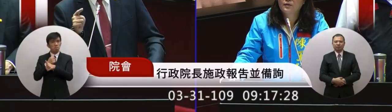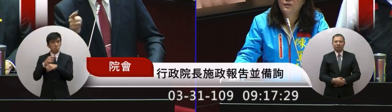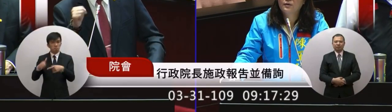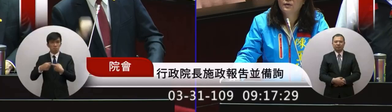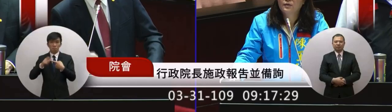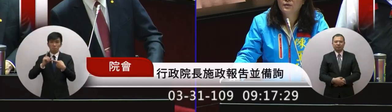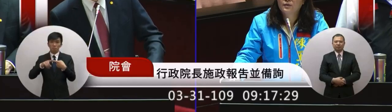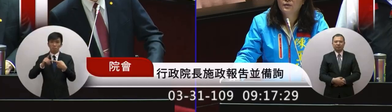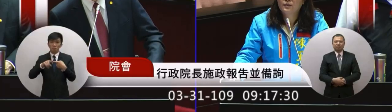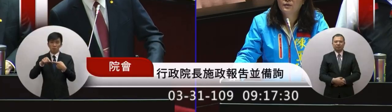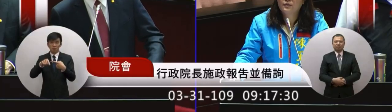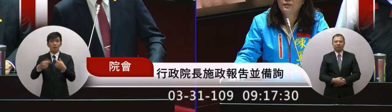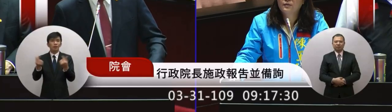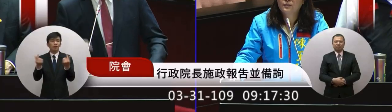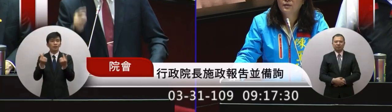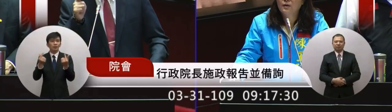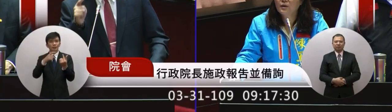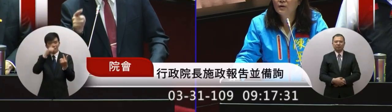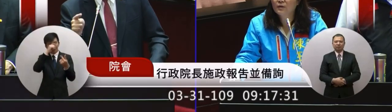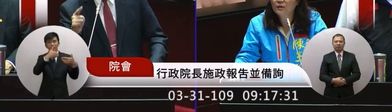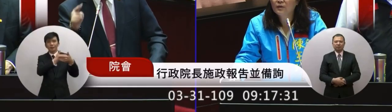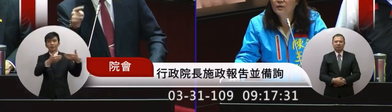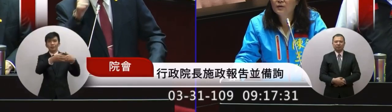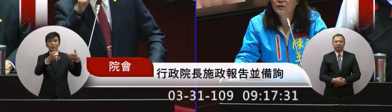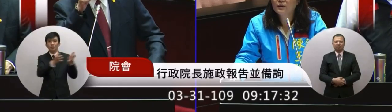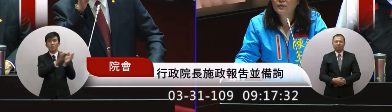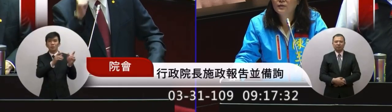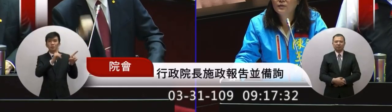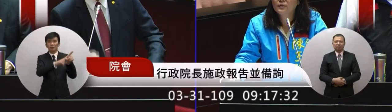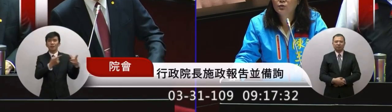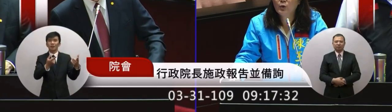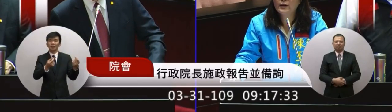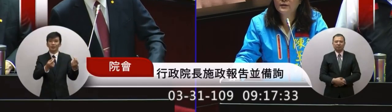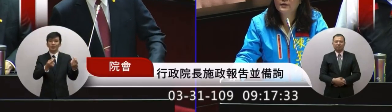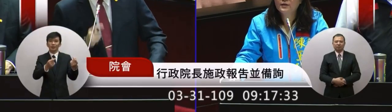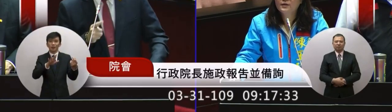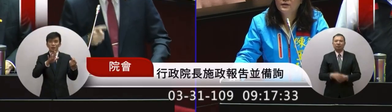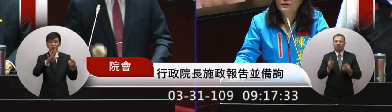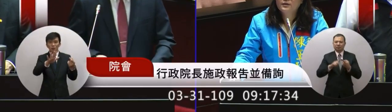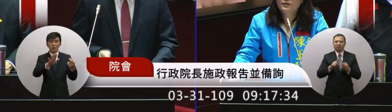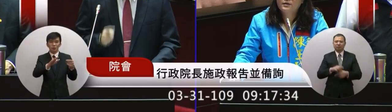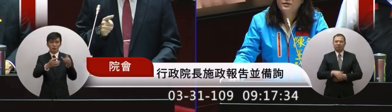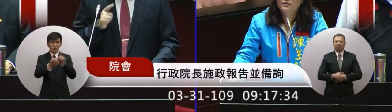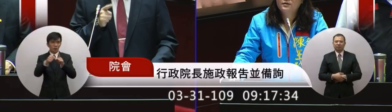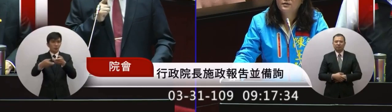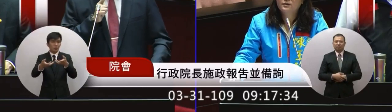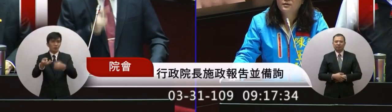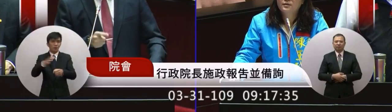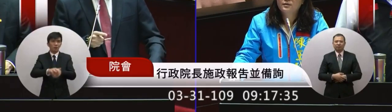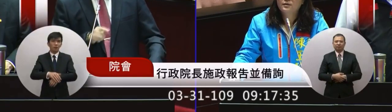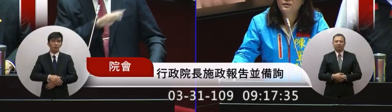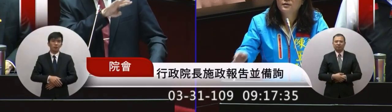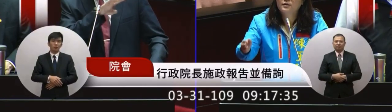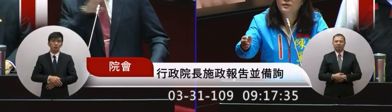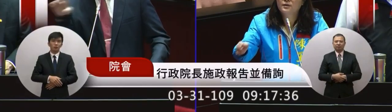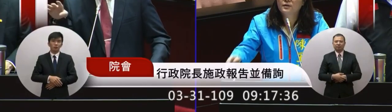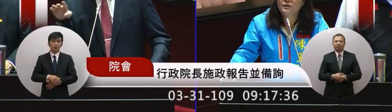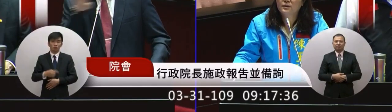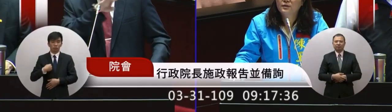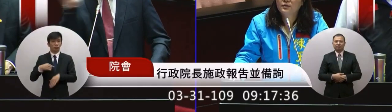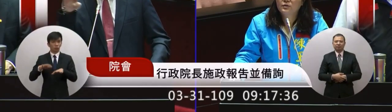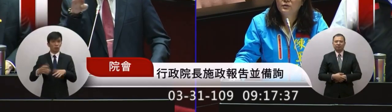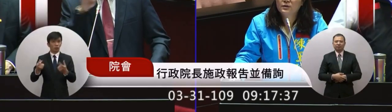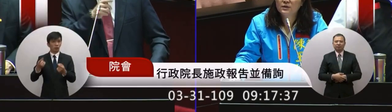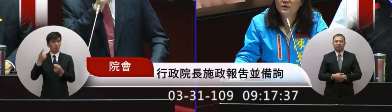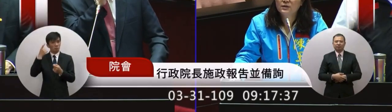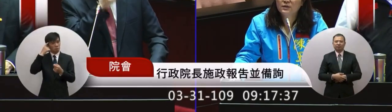跟交通部那种有没有哦，来个协助交通部的那个交通事业。那我们现在也是一样，从行政院的